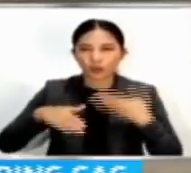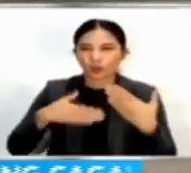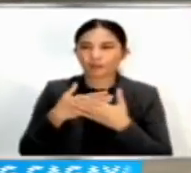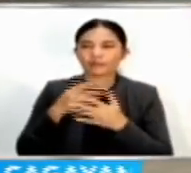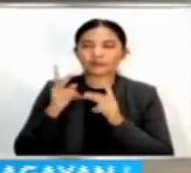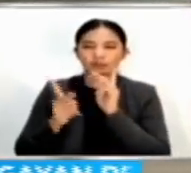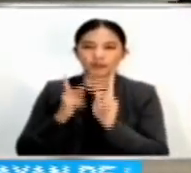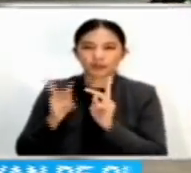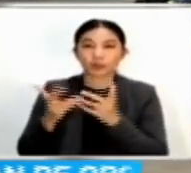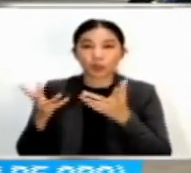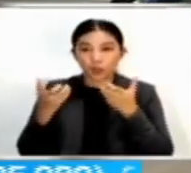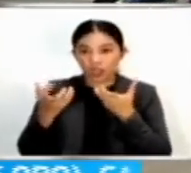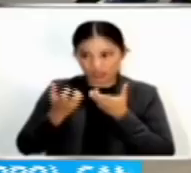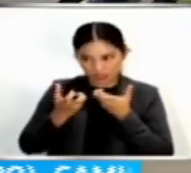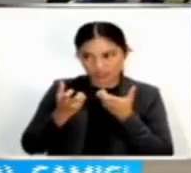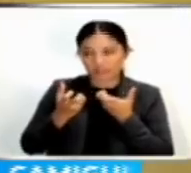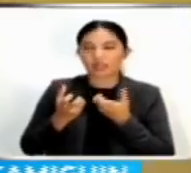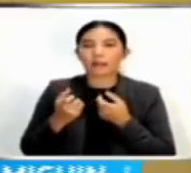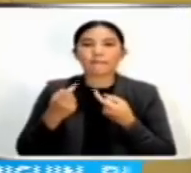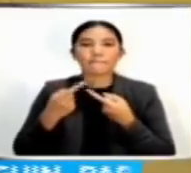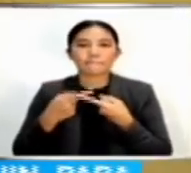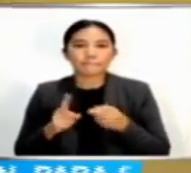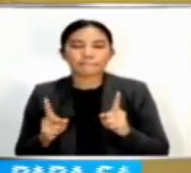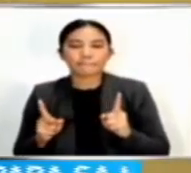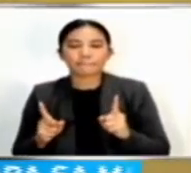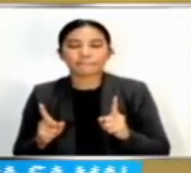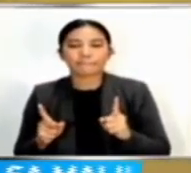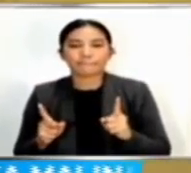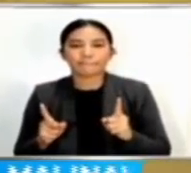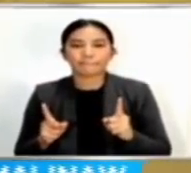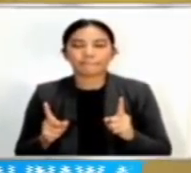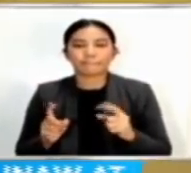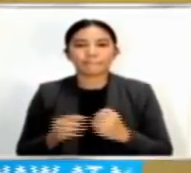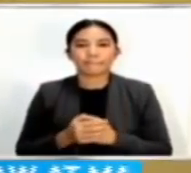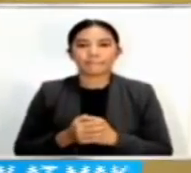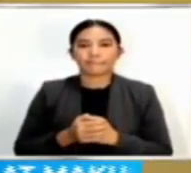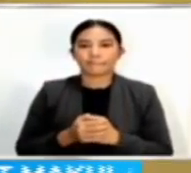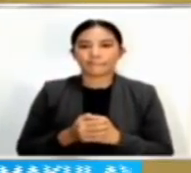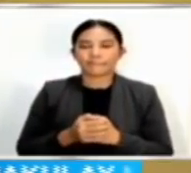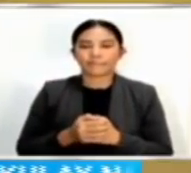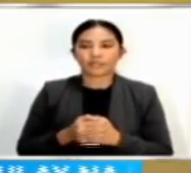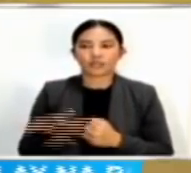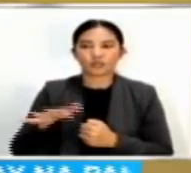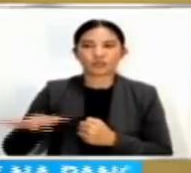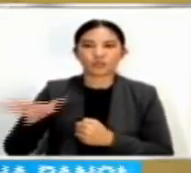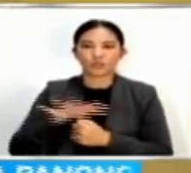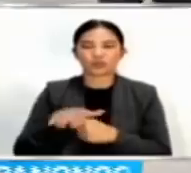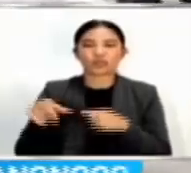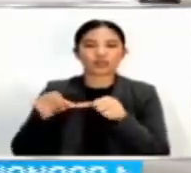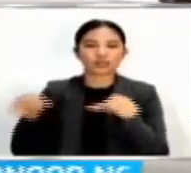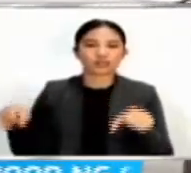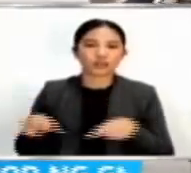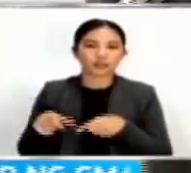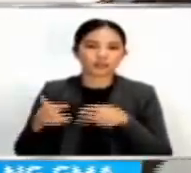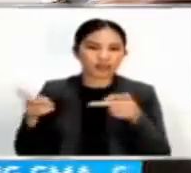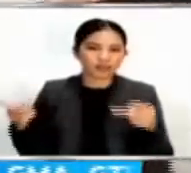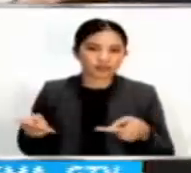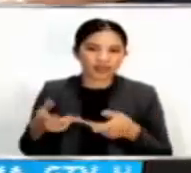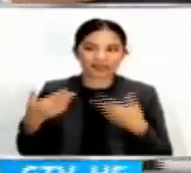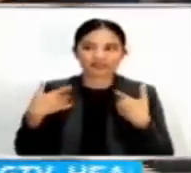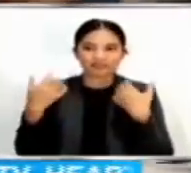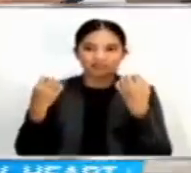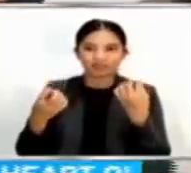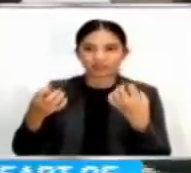as much as possible, yung mga sa areas na mataas yung cases. Kasi yan